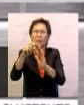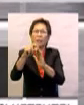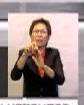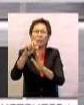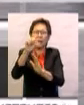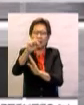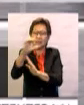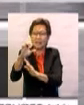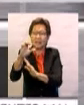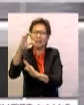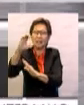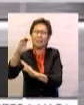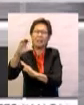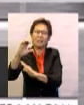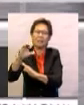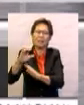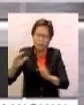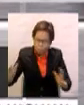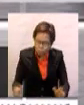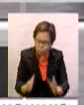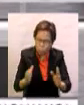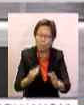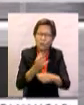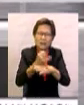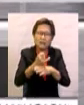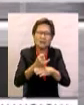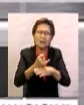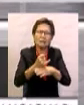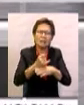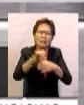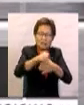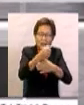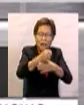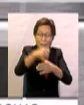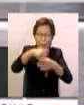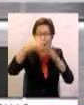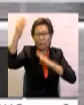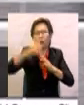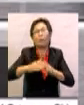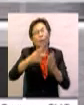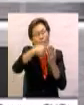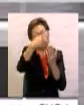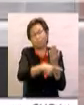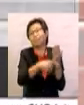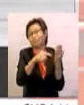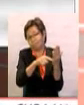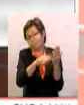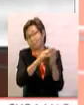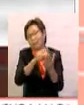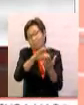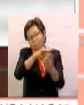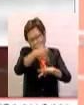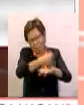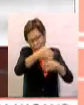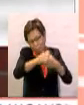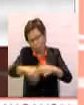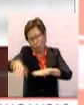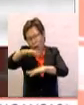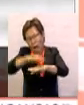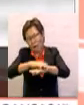Berhad akan mendorong pertumbuhan industri dana dagangan saham di Malaysia. Inisiatif itu dan juga garis panduan ke